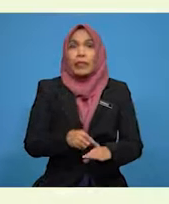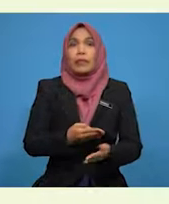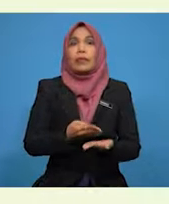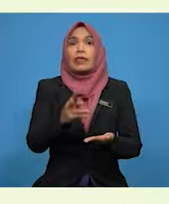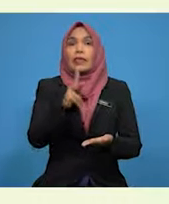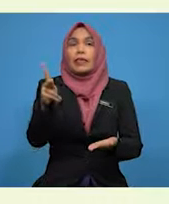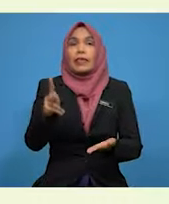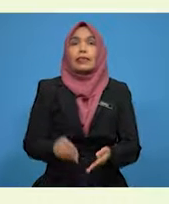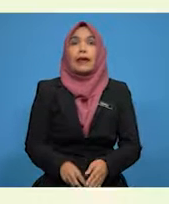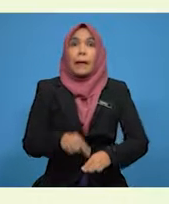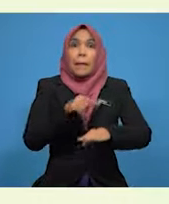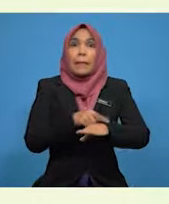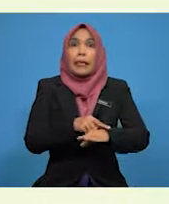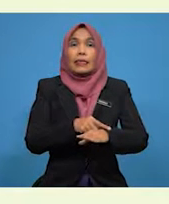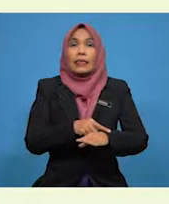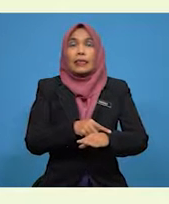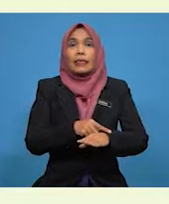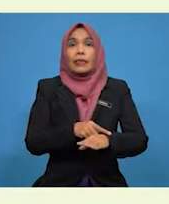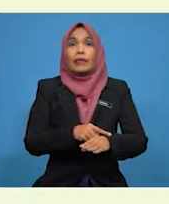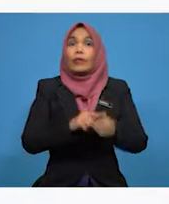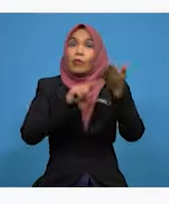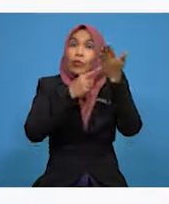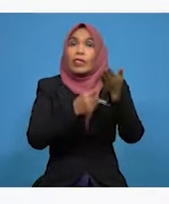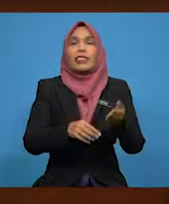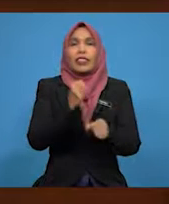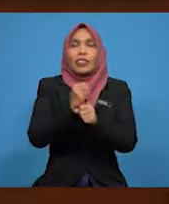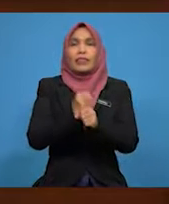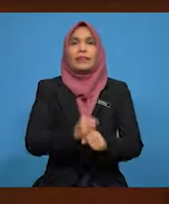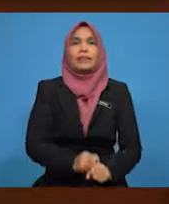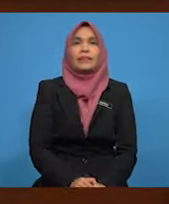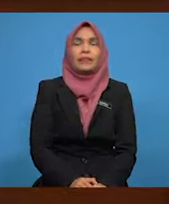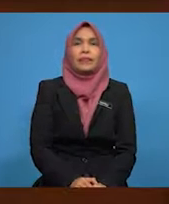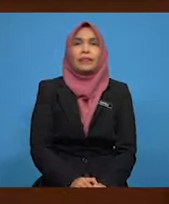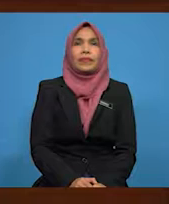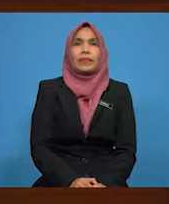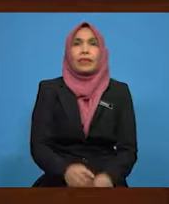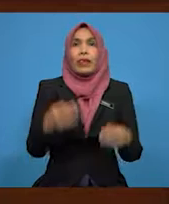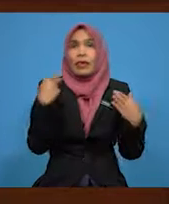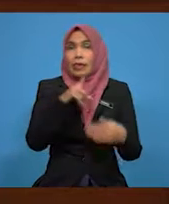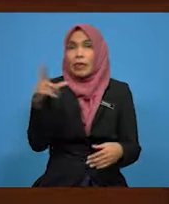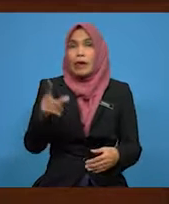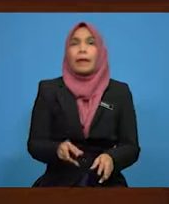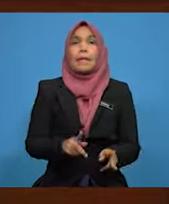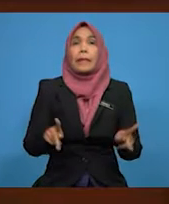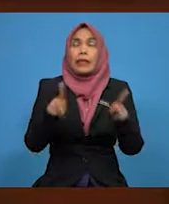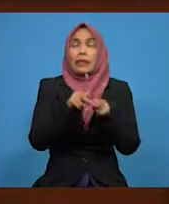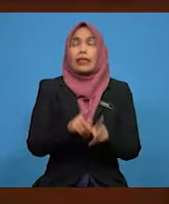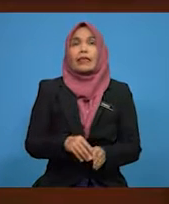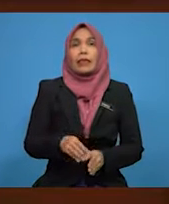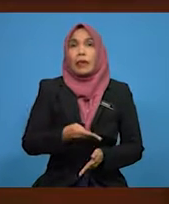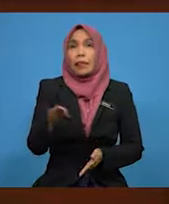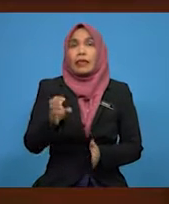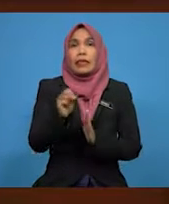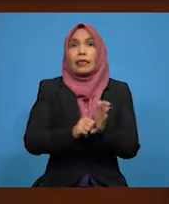jelas diberikan sewaktu penawaran kerja diberi. Oleh itu, adalah amat penting